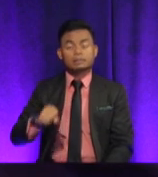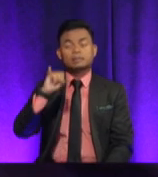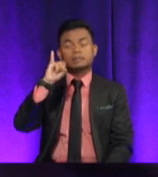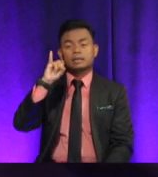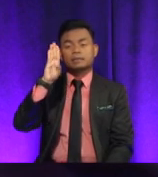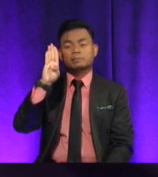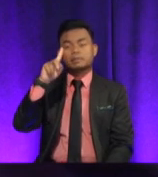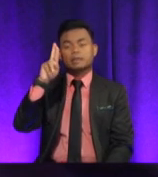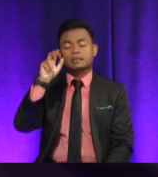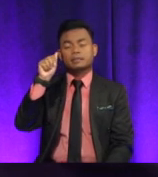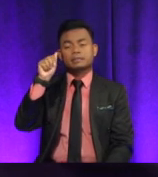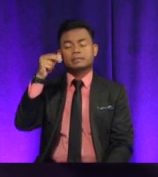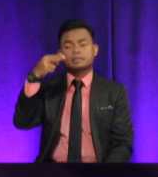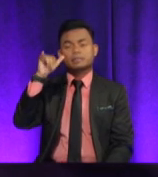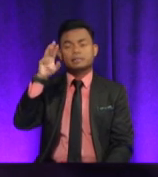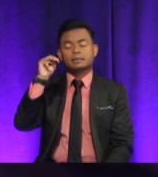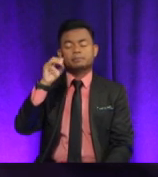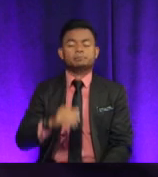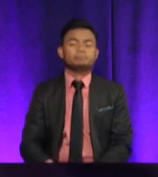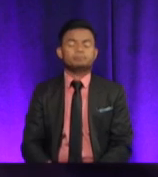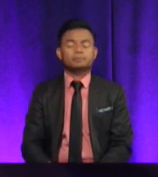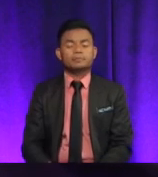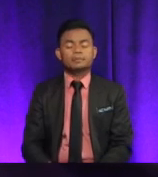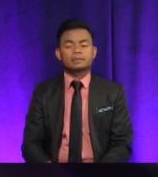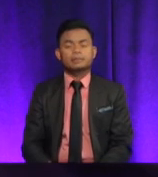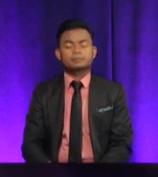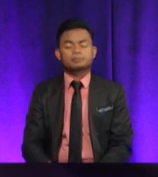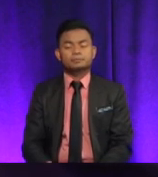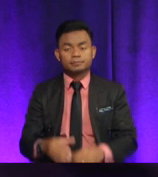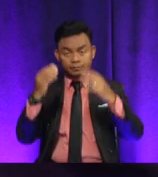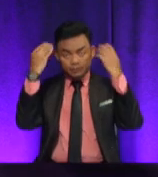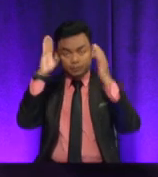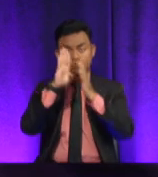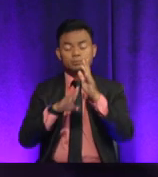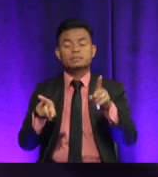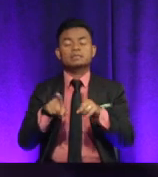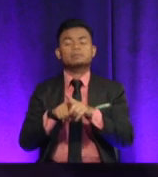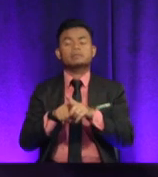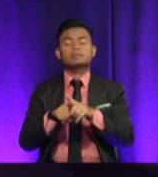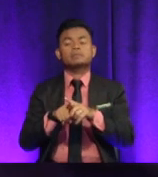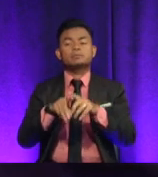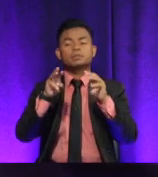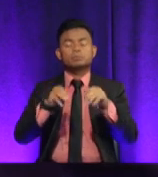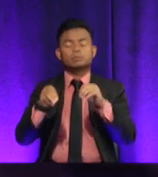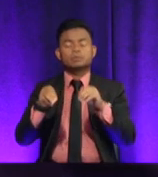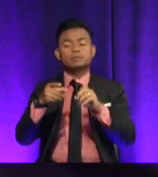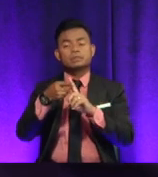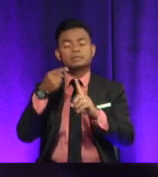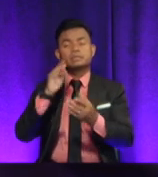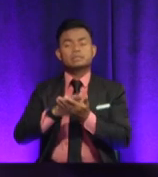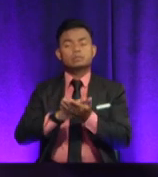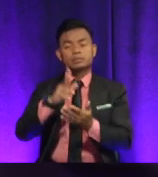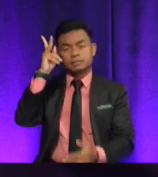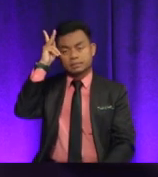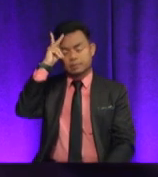diselamatkan bersama dengan murid-murid dari daerah Pasir Mas khususnya dari sekolah menengah kebangsaan Sultan Ibrahim 1 dan